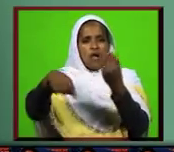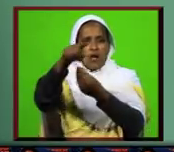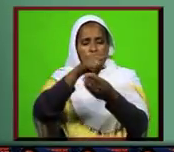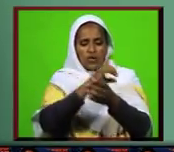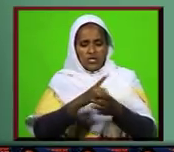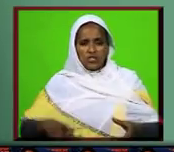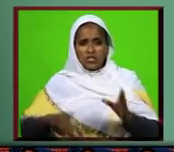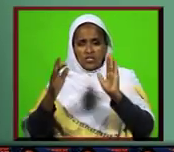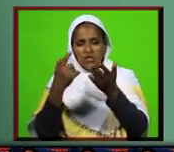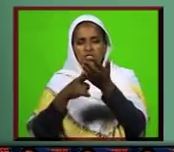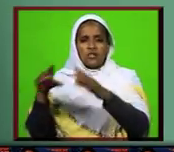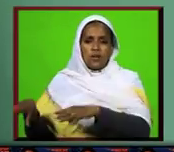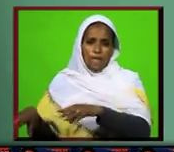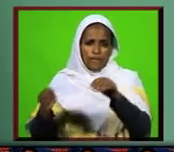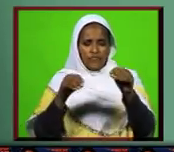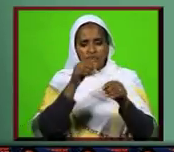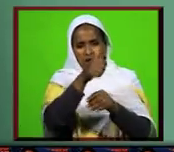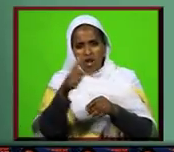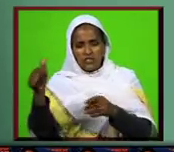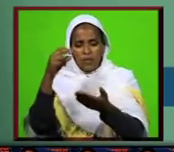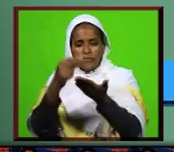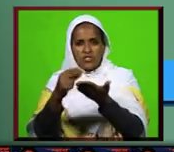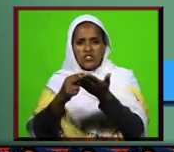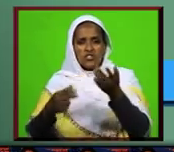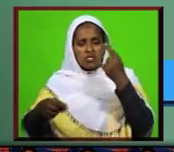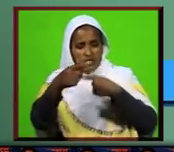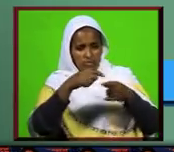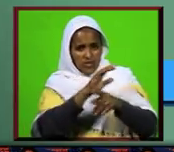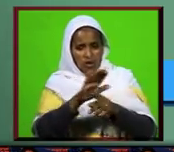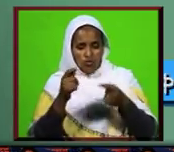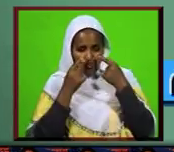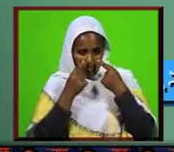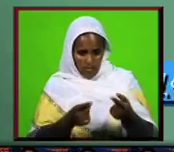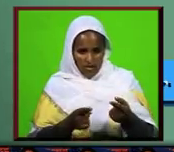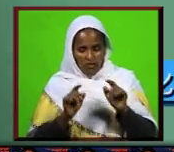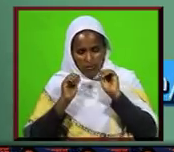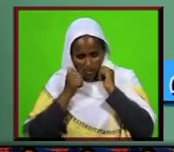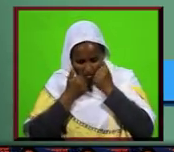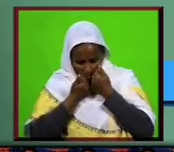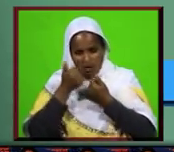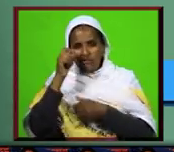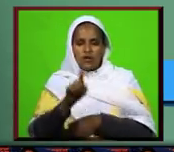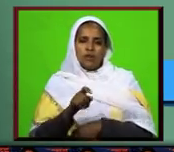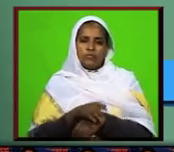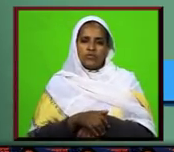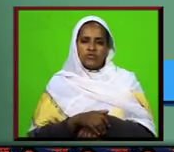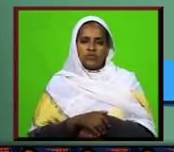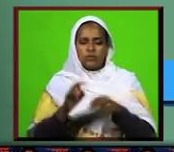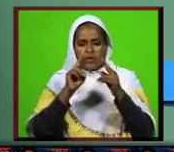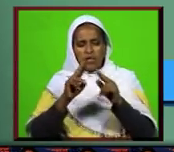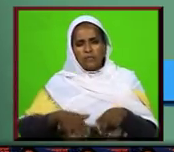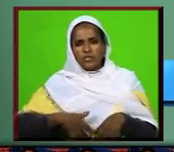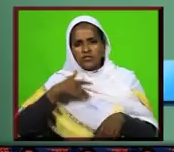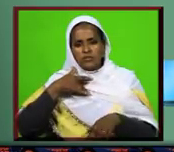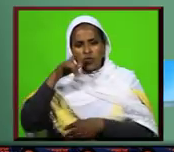ምእመናን ለነዚህ ተማሪዎች ከአዲስ አበባ በጀት ሲመጣላችሁ በማየት ማፈር አለባችሁ። በጣም